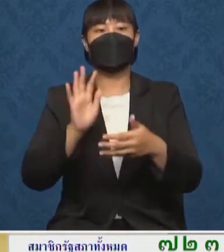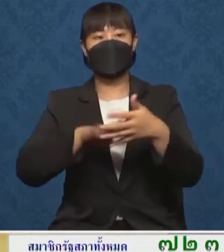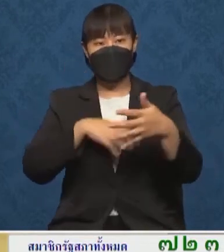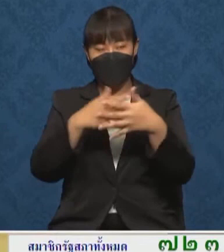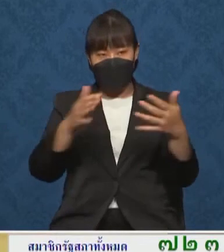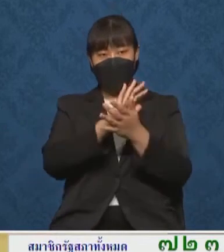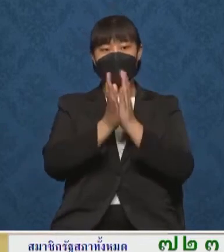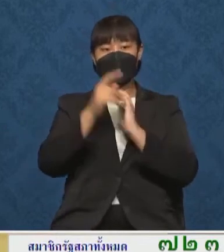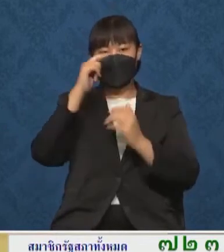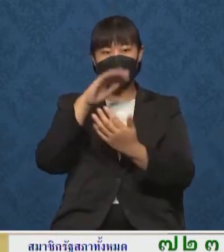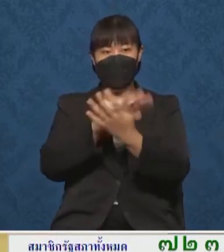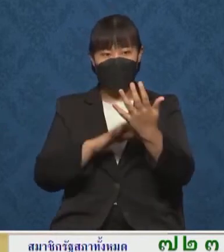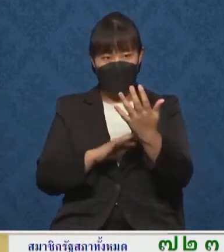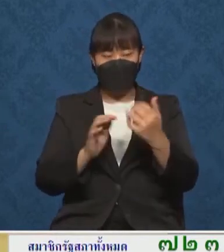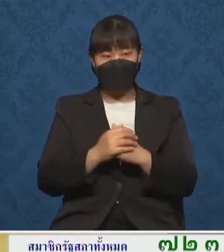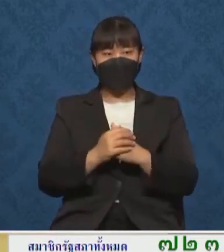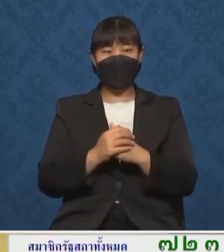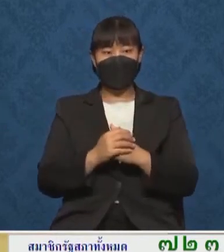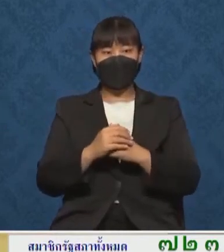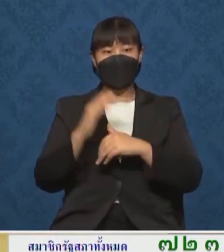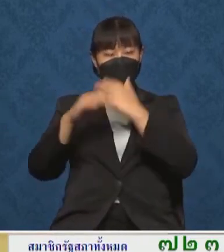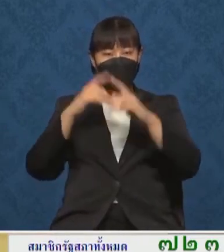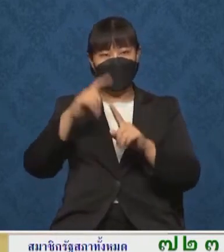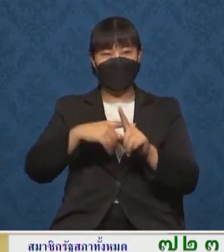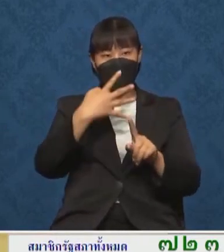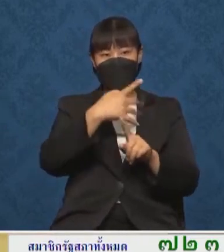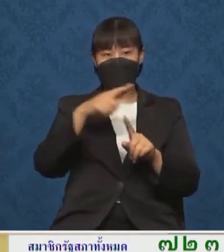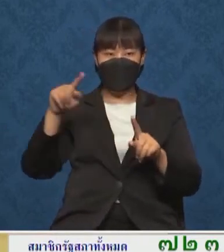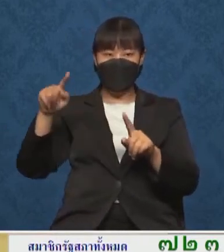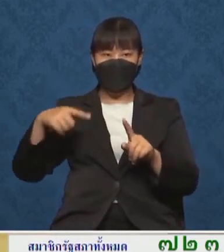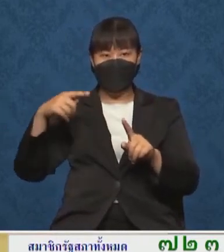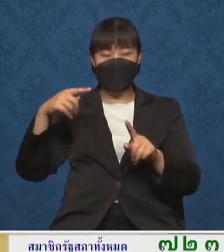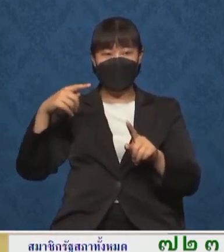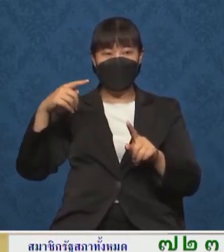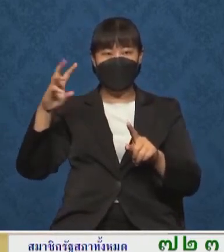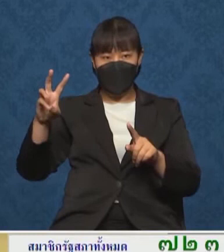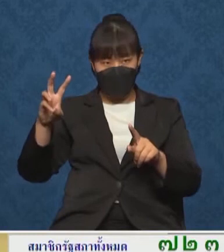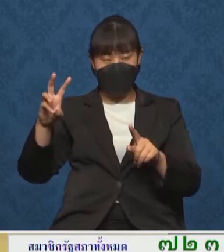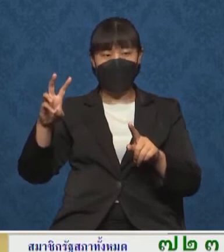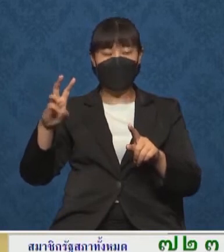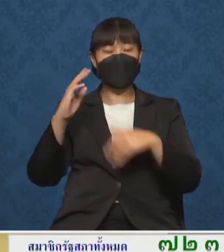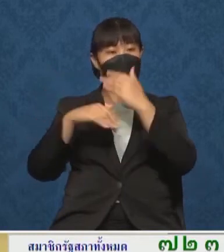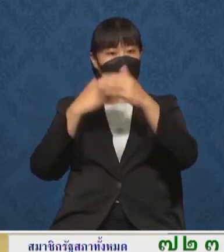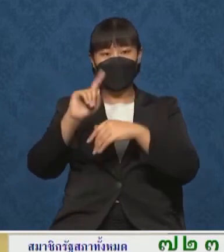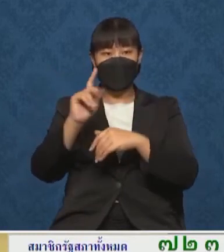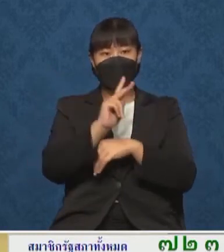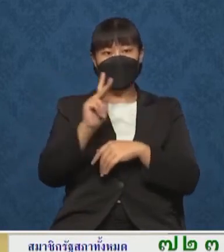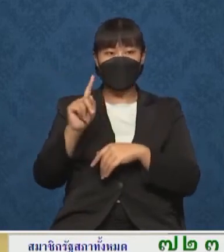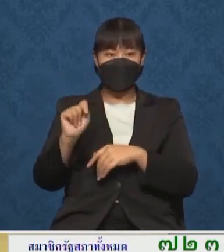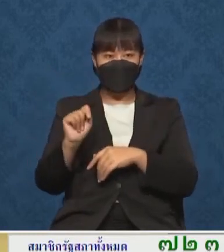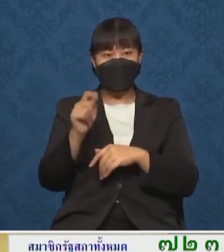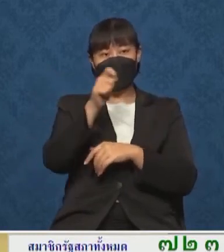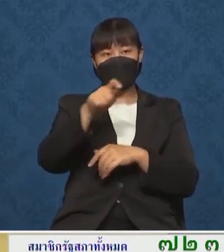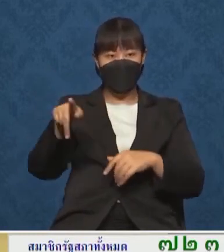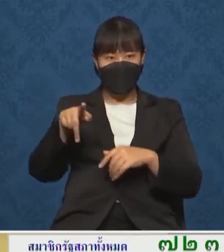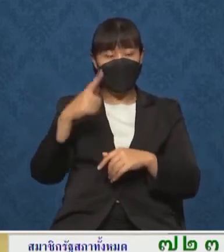ทศนะครับ2ในรายงานความคืบหน้าปฏิรูปเดือนเมษายนถึงมิถุนายนปี63 ระบุความคืบหน้าว่าให้กกต.ไปทำแอปพลิเคชันฉลาด